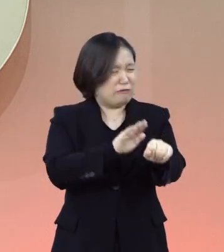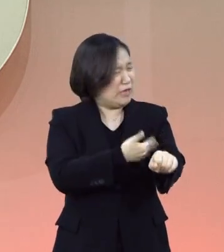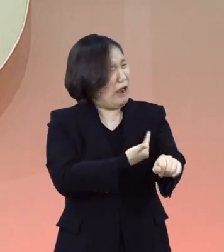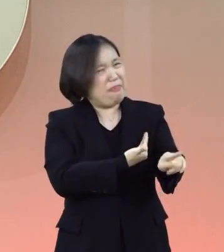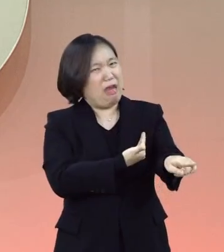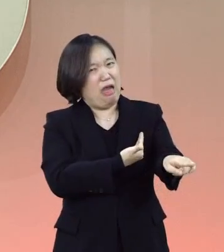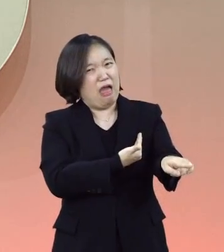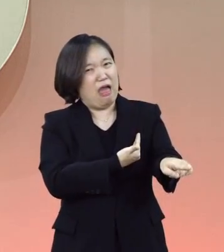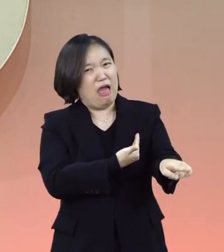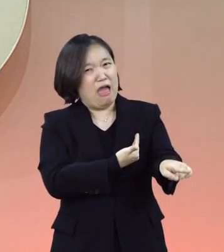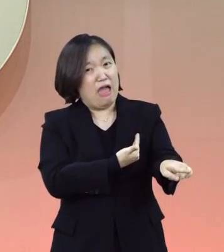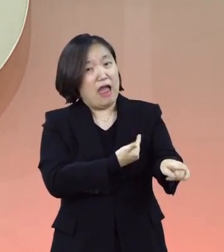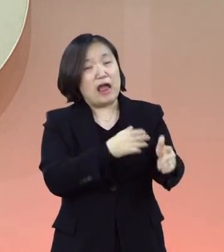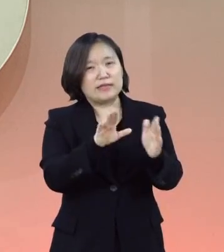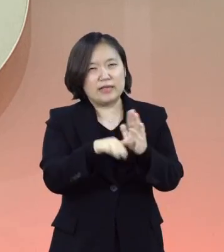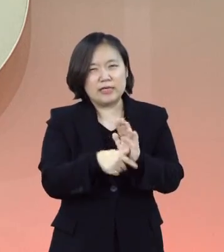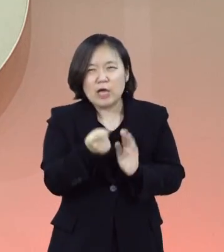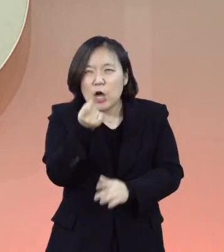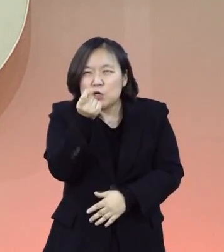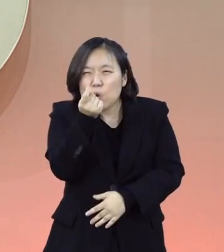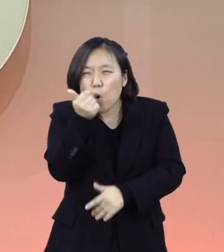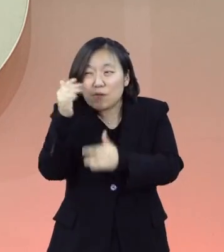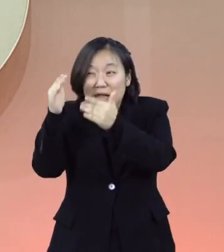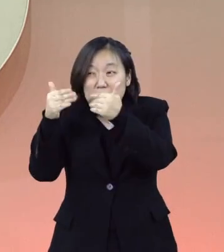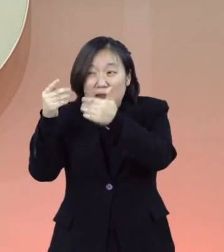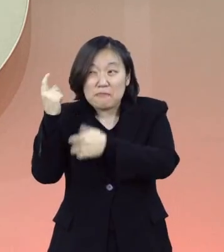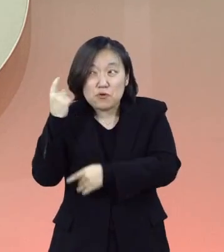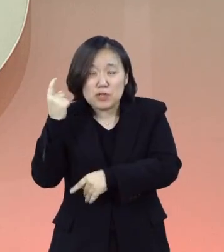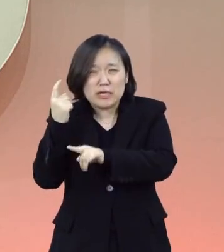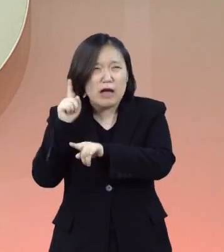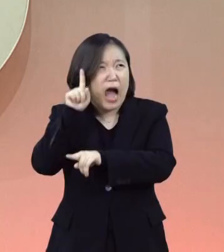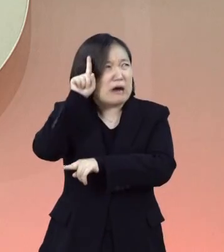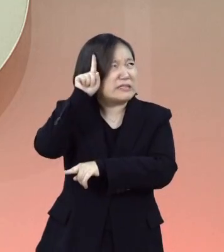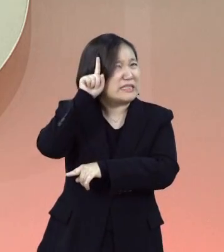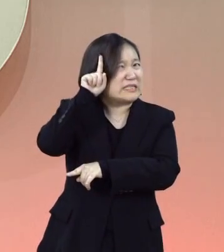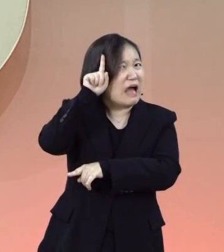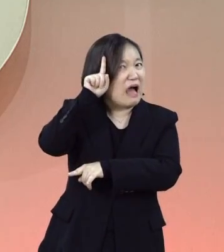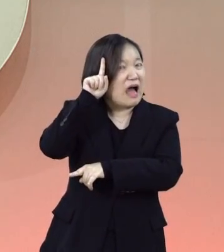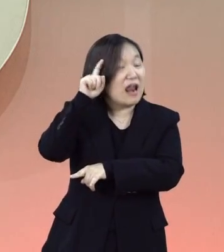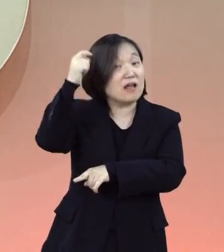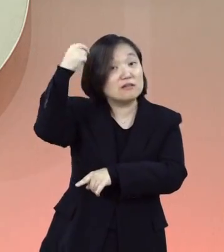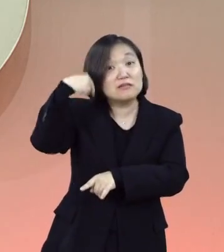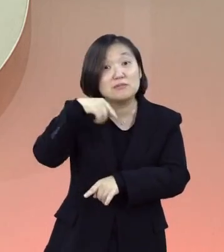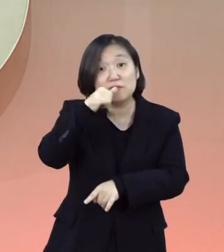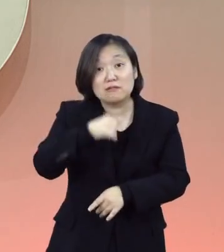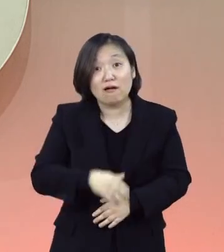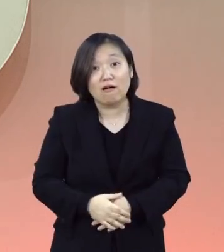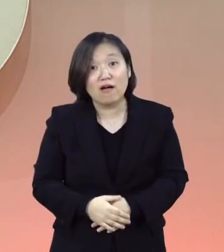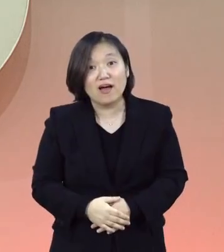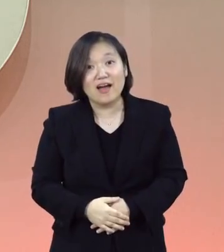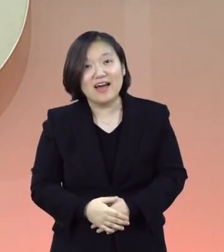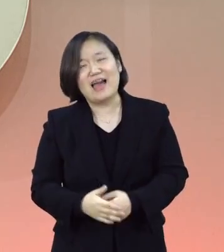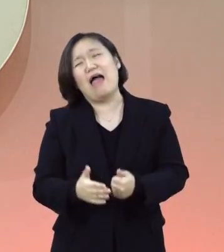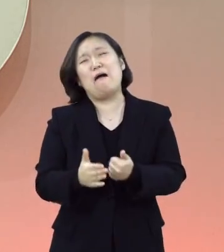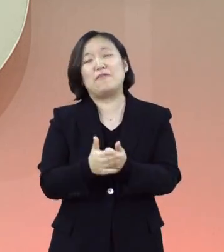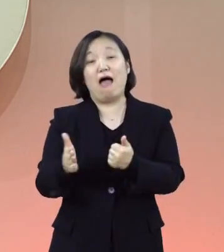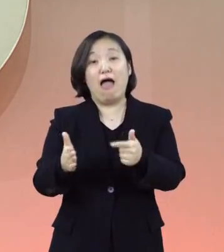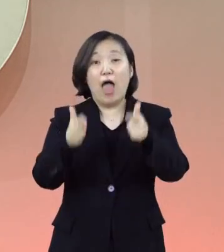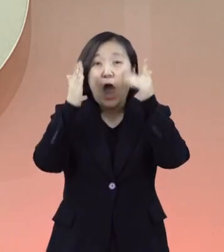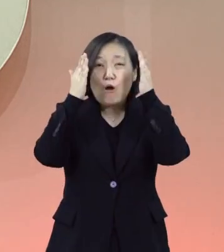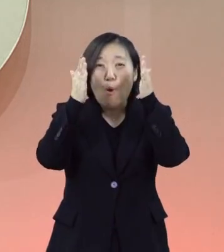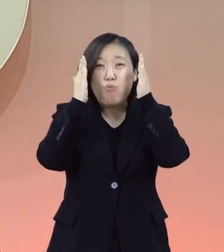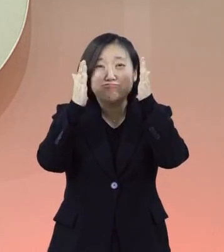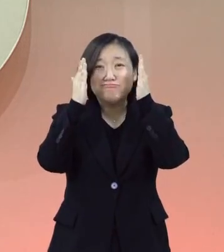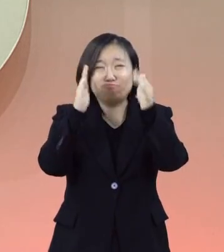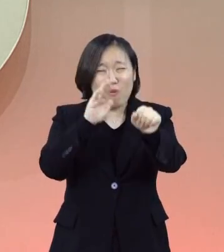사르르락 사그라락 소리만 들어도 막 짜증이 나는 거예요. 그래서 꼭 공부 못하는 애들이